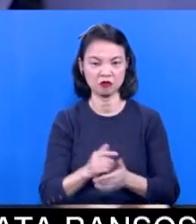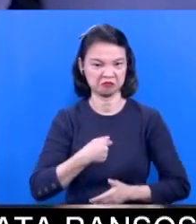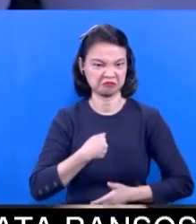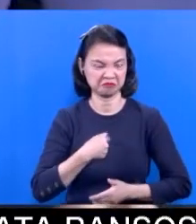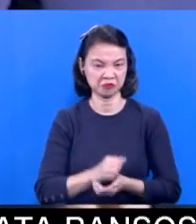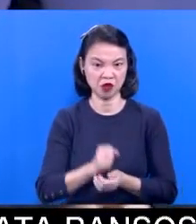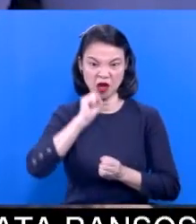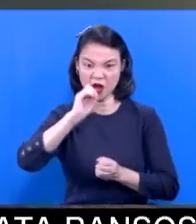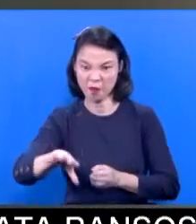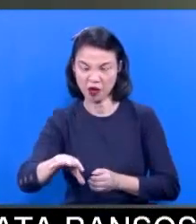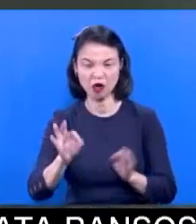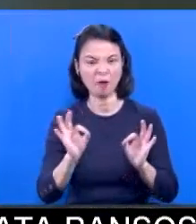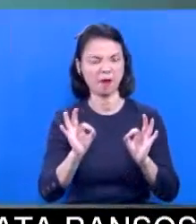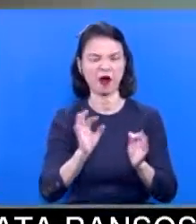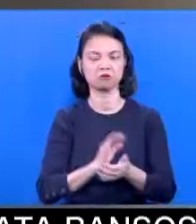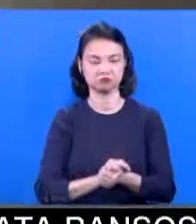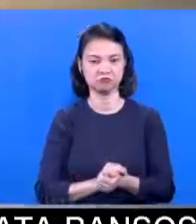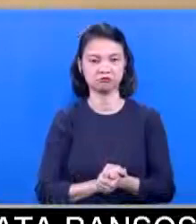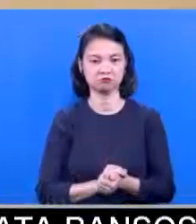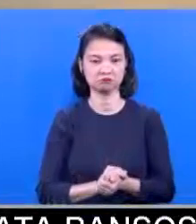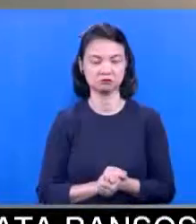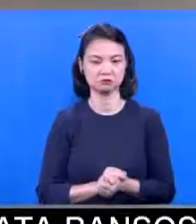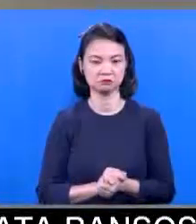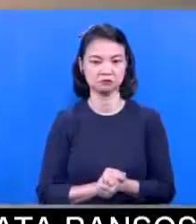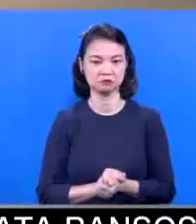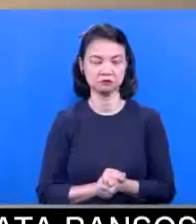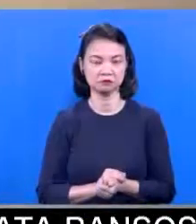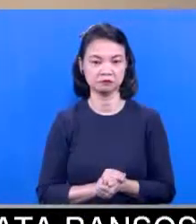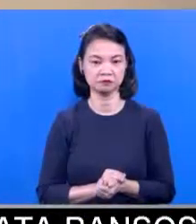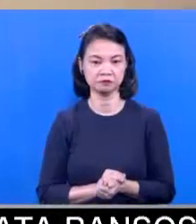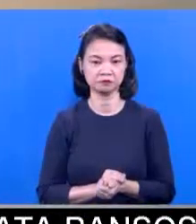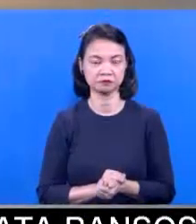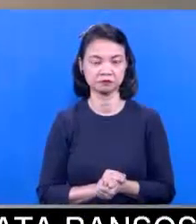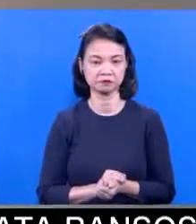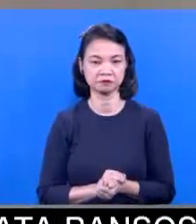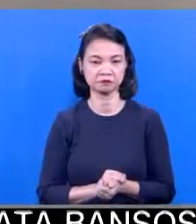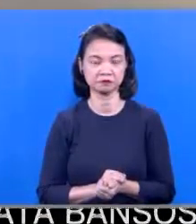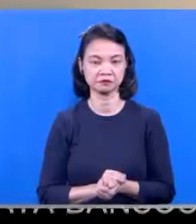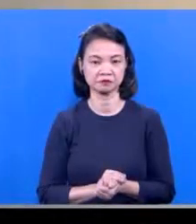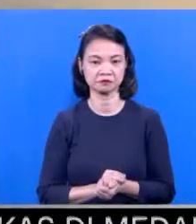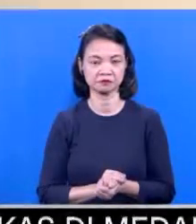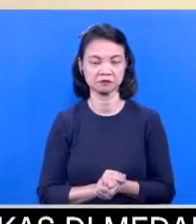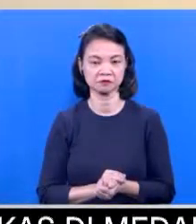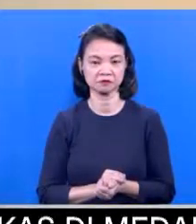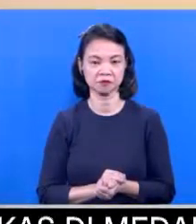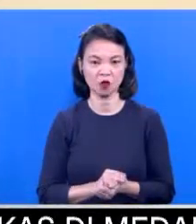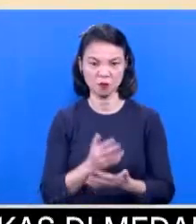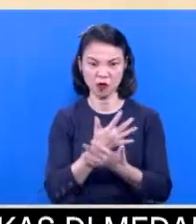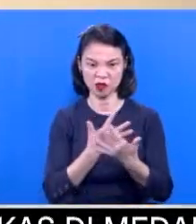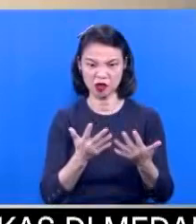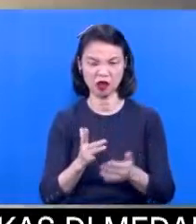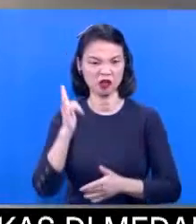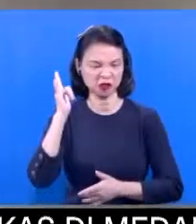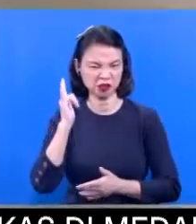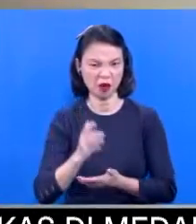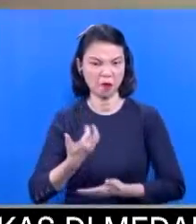ngelemparin apa-apa saya ini aspirasi orang banyak saya hanya korban saya pun namun warga tetap tidak terima